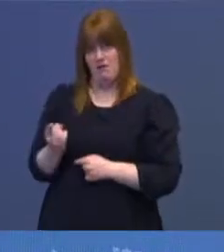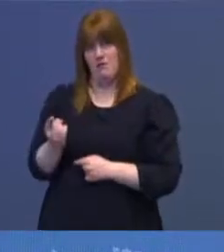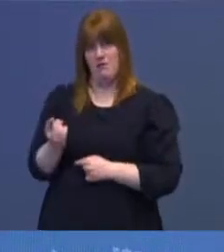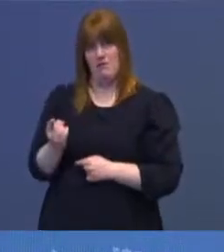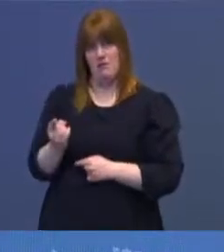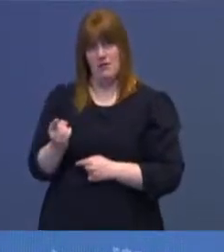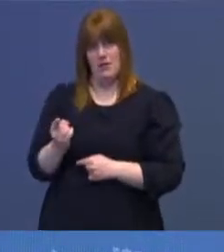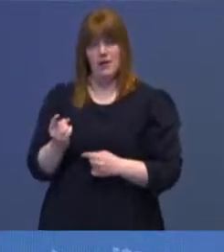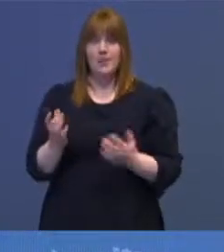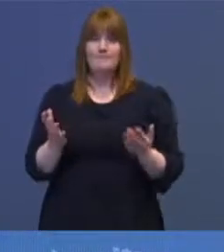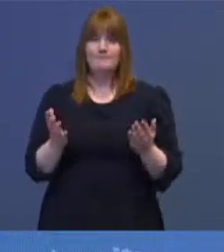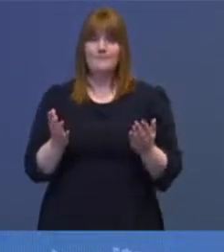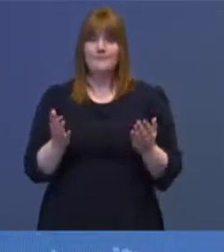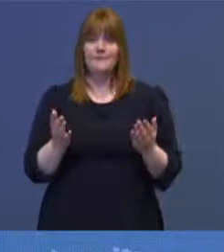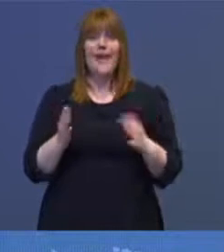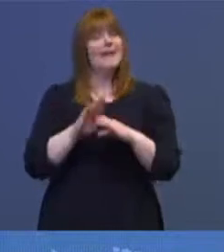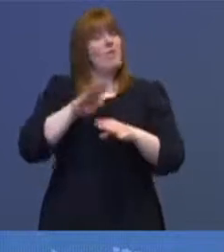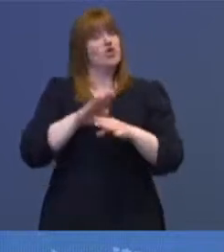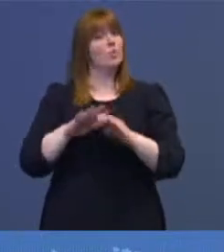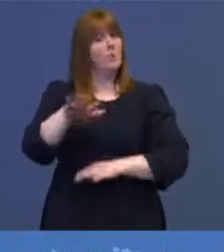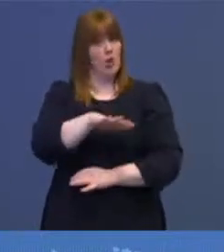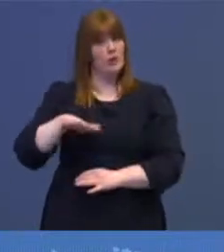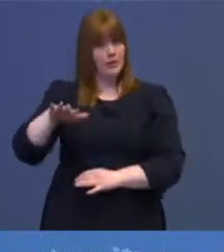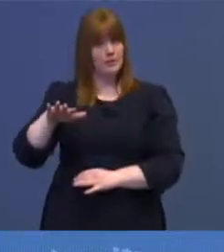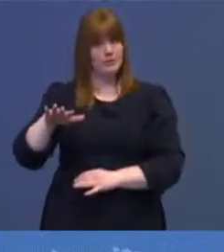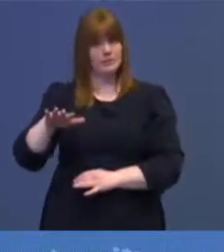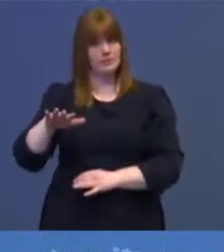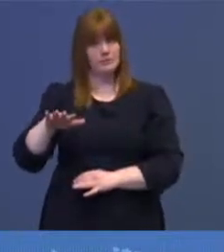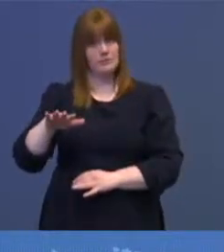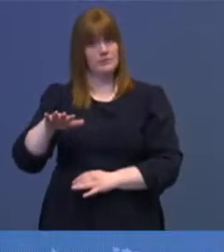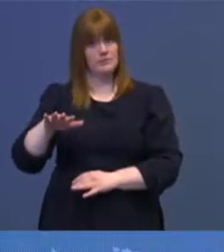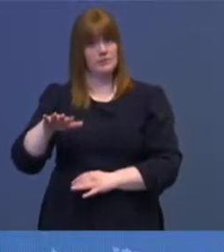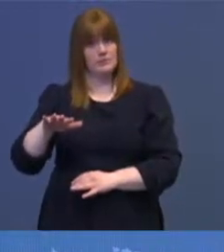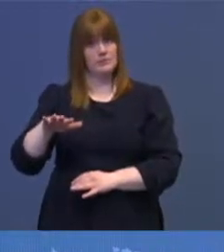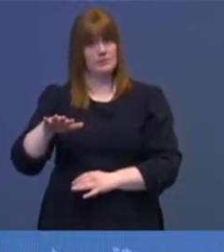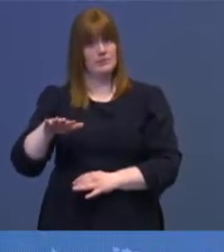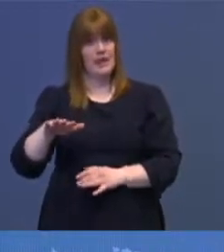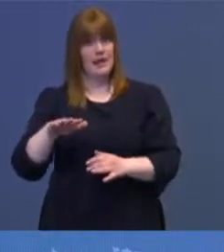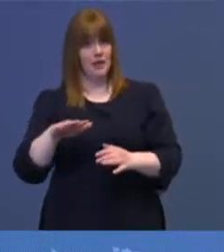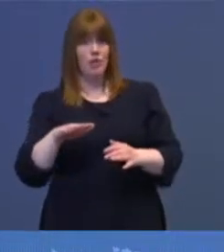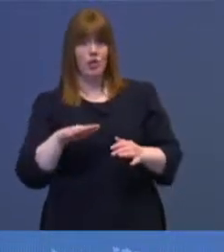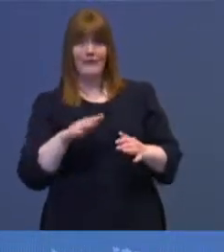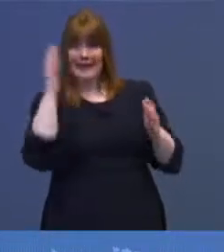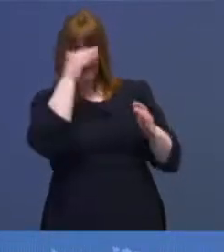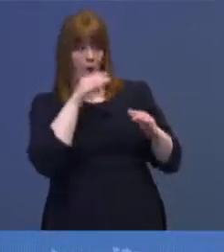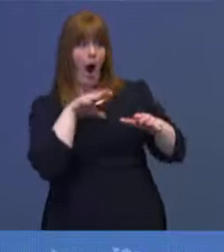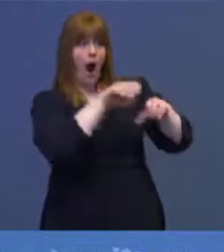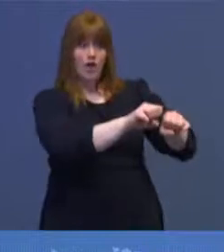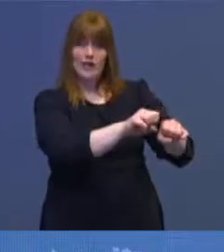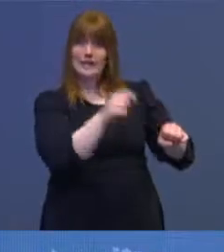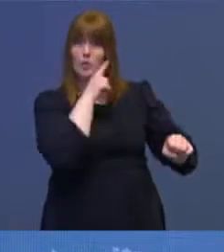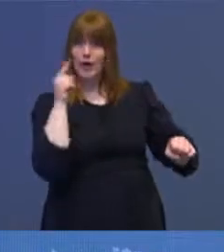også et følsomt område når det gjelder adgangen til Ukraina med den type leveranser som vi